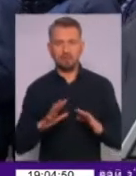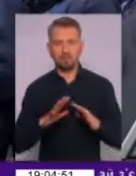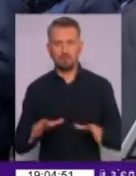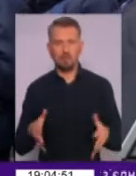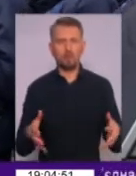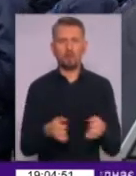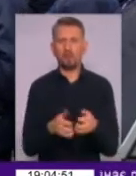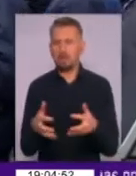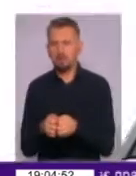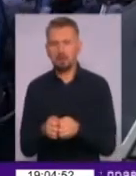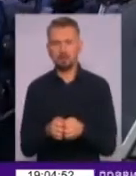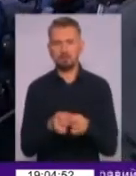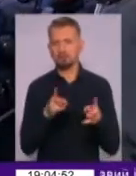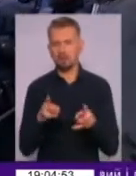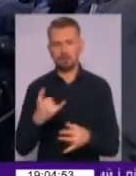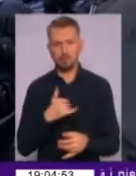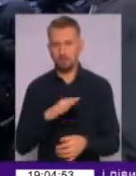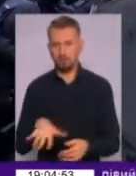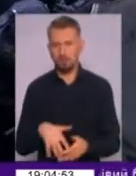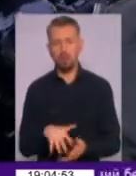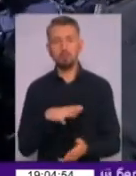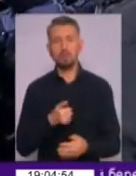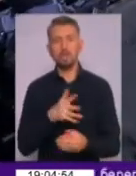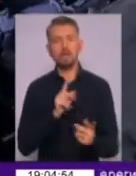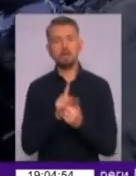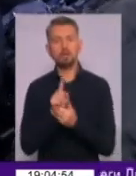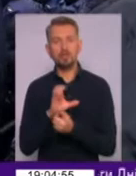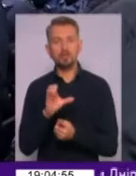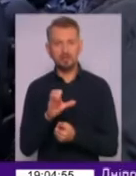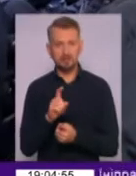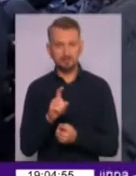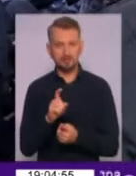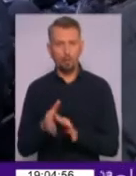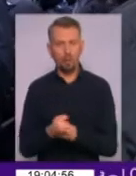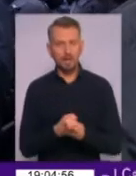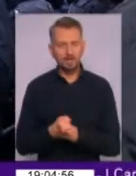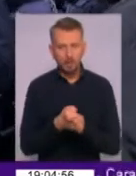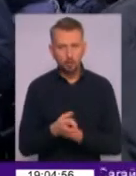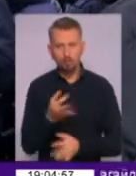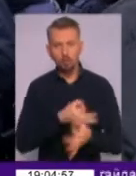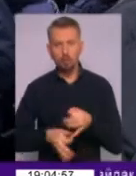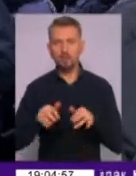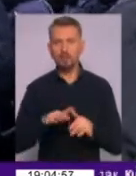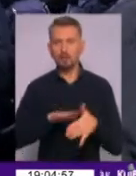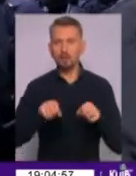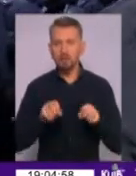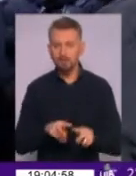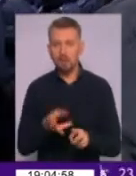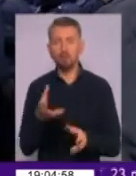затриманих, ніяких ексцесів. У нас було кілька зустрічей з організаторами, ми обговорили заходи безпеки, в тому числі